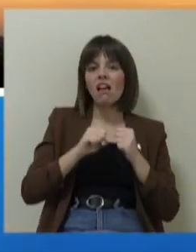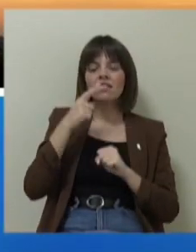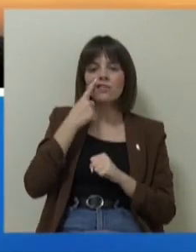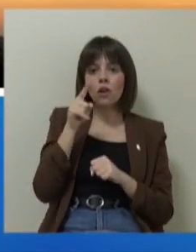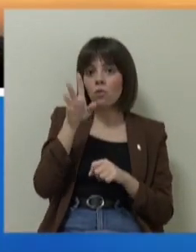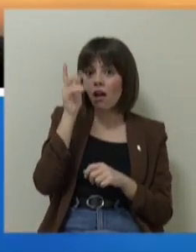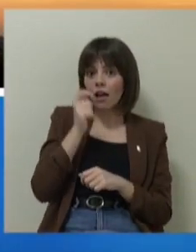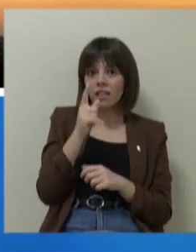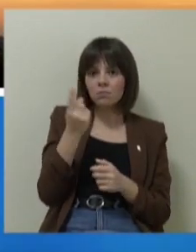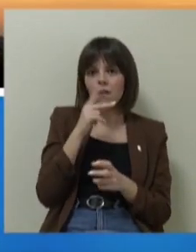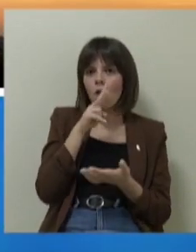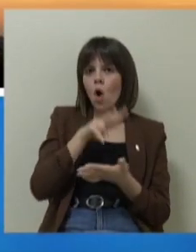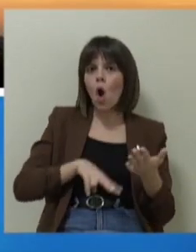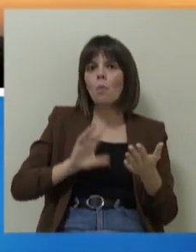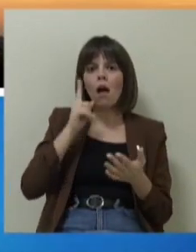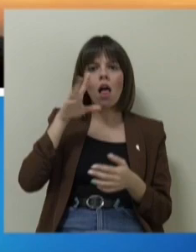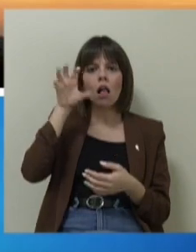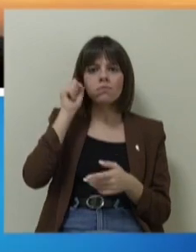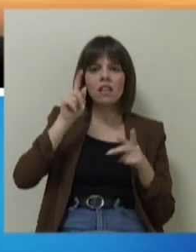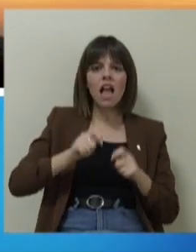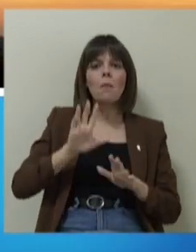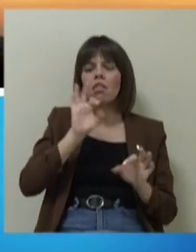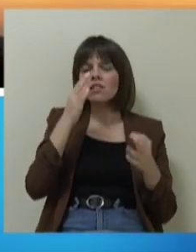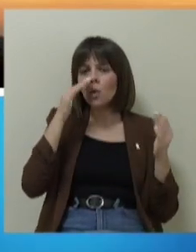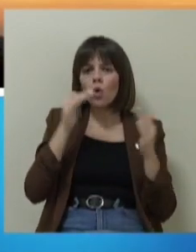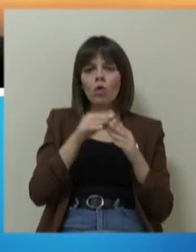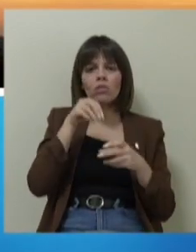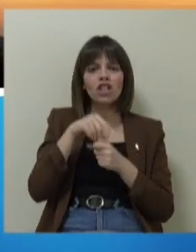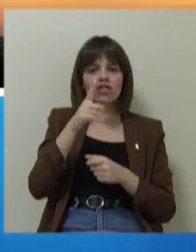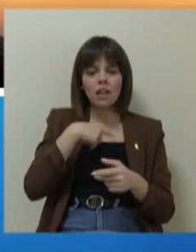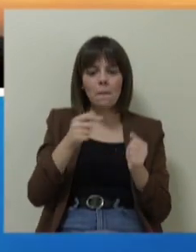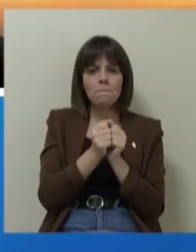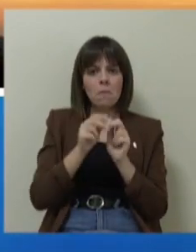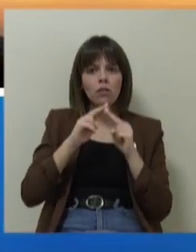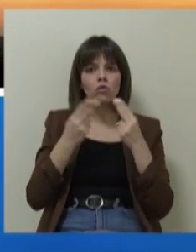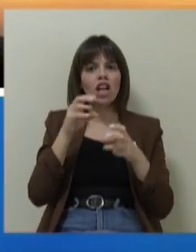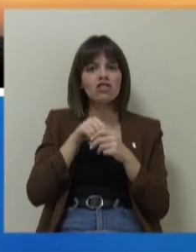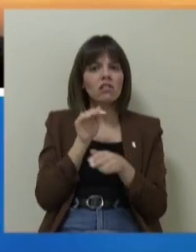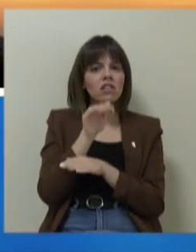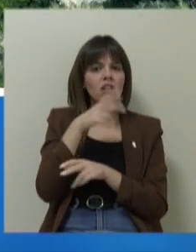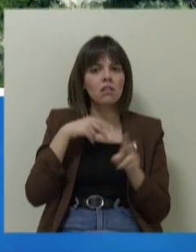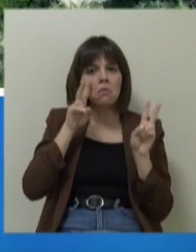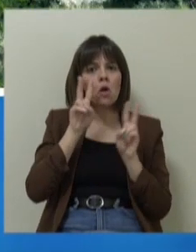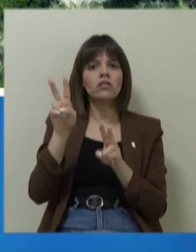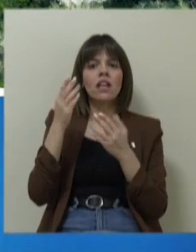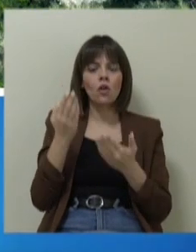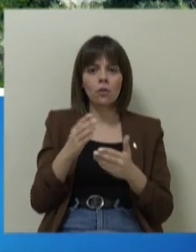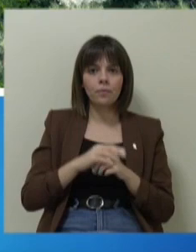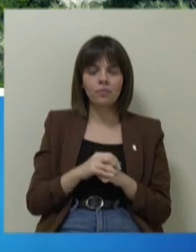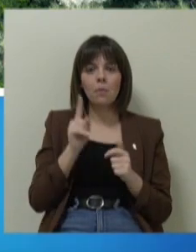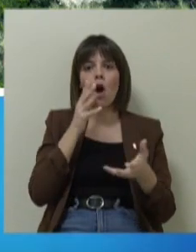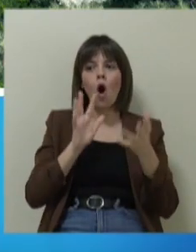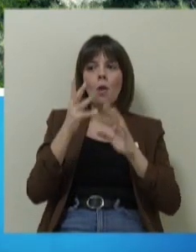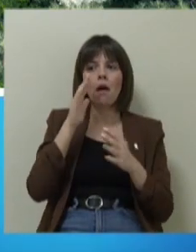bir şeyleri okumadan, bir şeyleri ezberlemeden nasıl uyum içinde birbirleriyle ve gezegenle yaşadıklarını gösteriyor. Bir